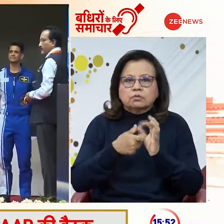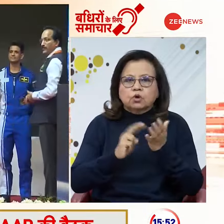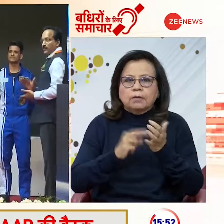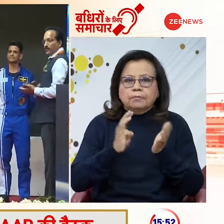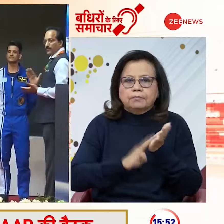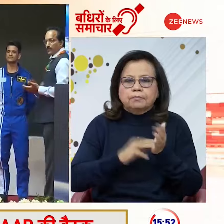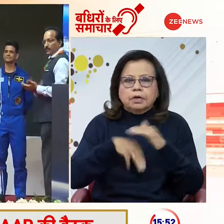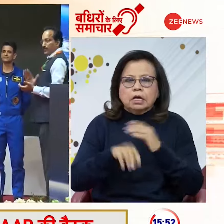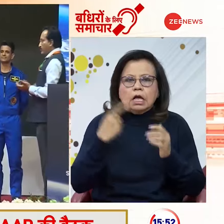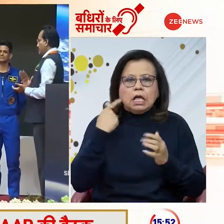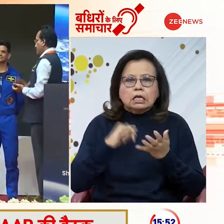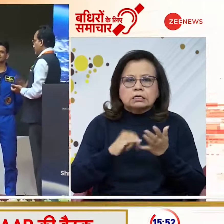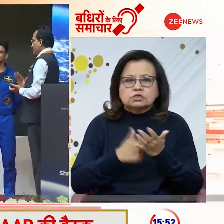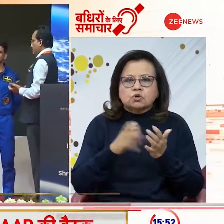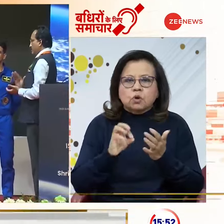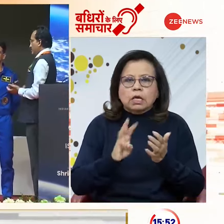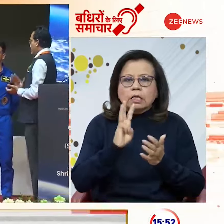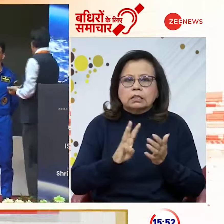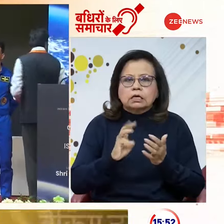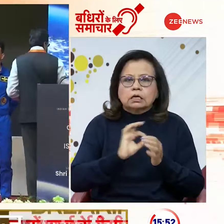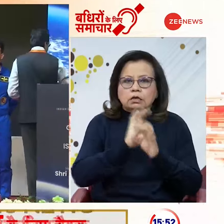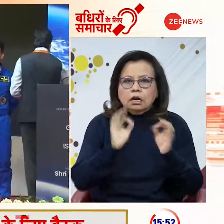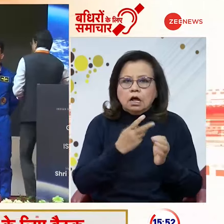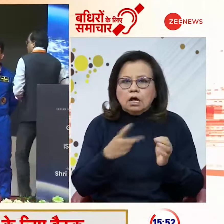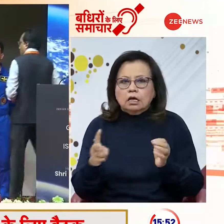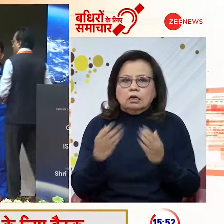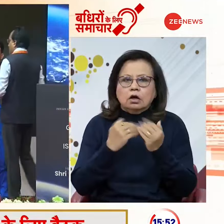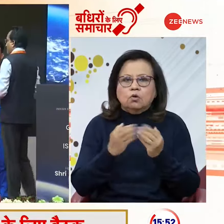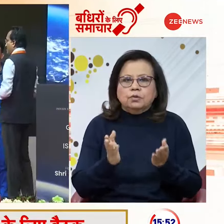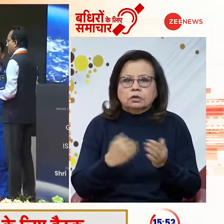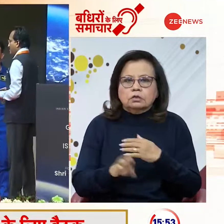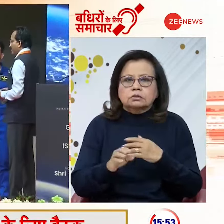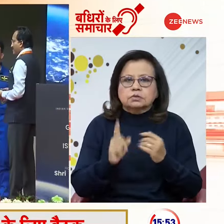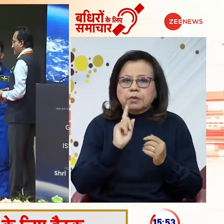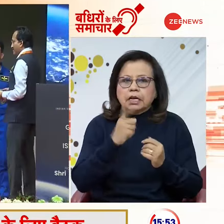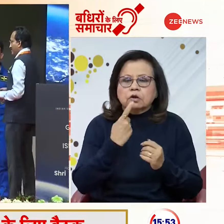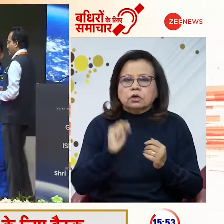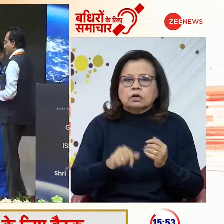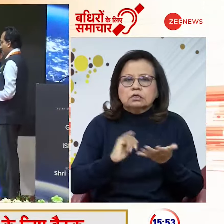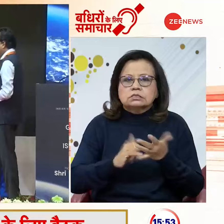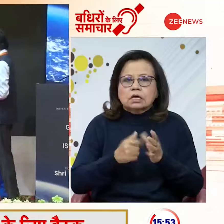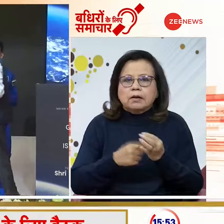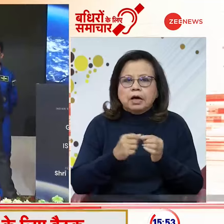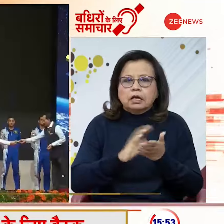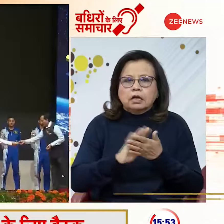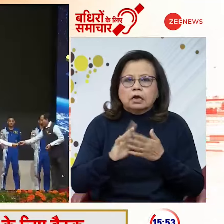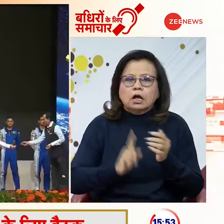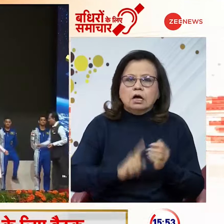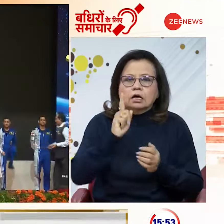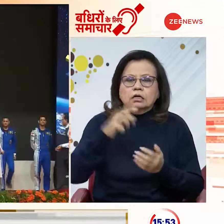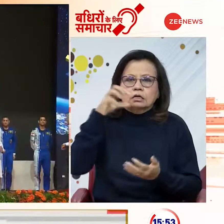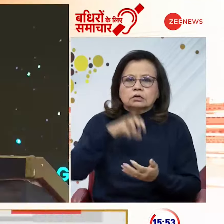में इसरो की तीन सुविधाओं का उधगाटन किया सबसे पहले उन्होंने सारा भाई